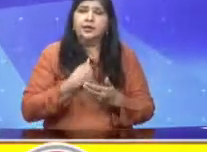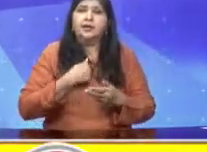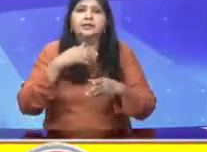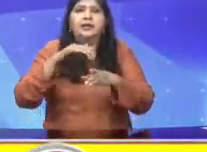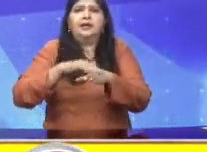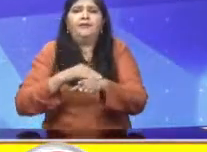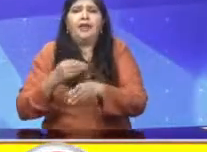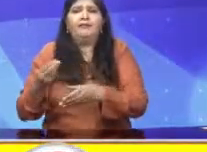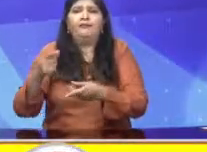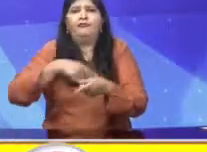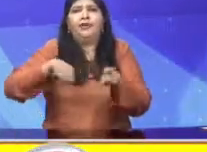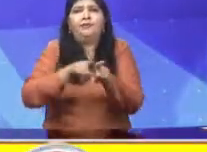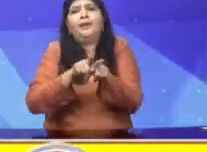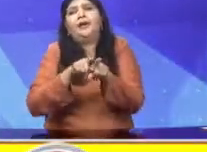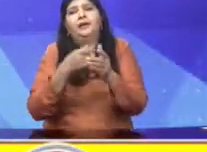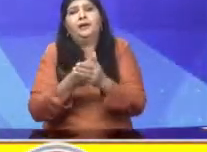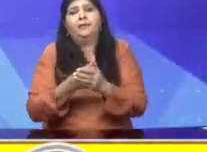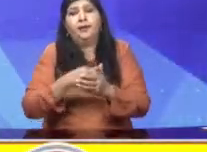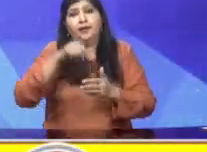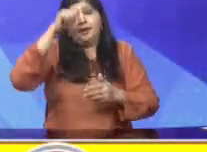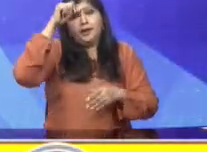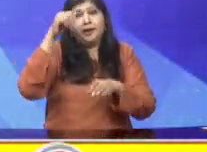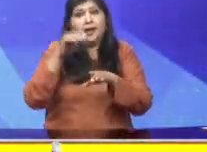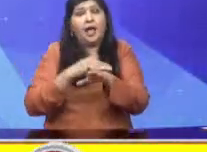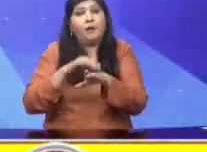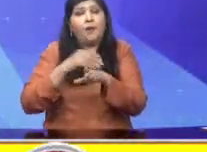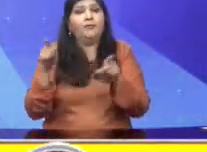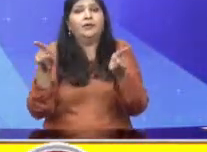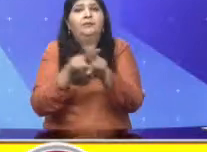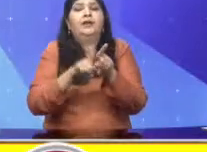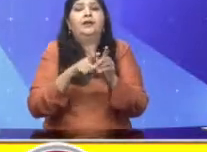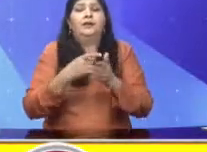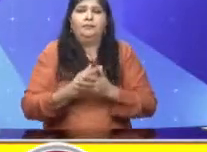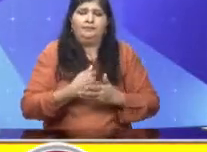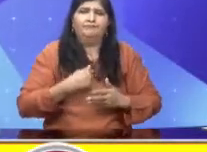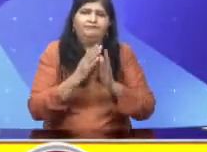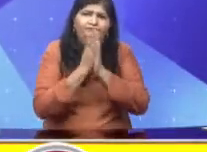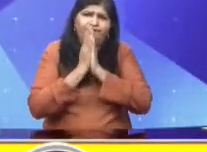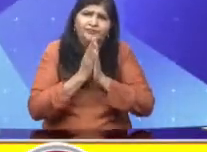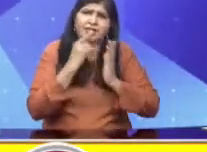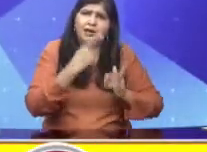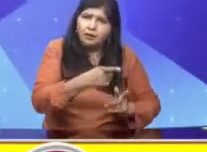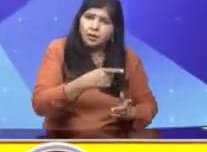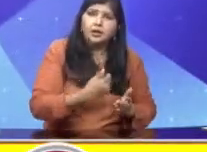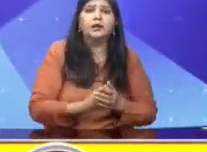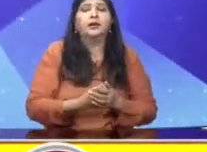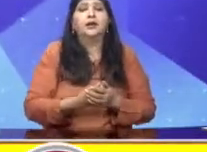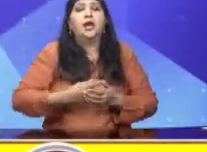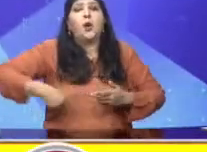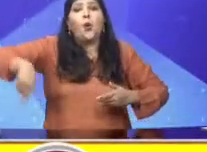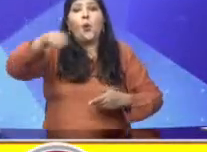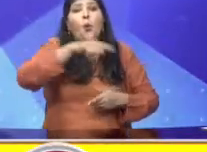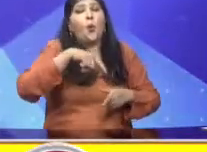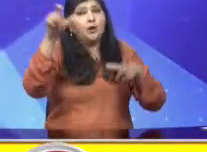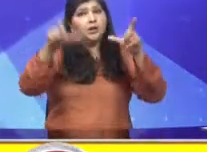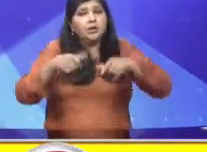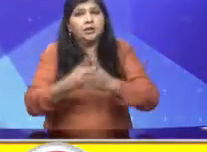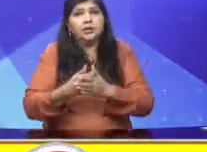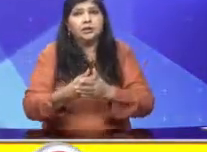सेवा भी हैं देश सेवा भी है। मेरा आपसे आग्रह है कि आप सभी मेरे प्यारे भाईयों बहनों